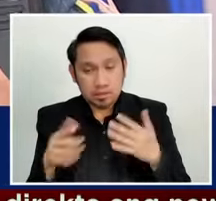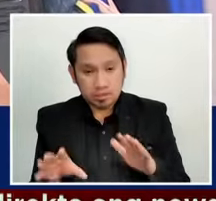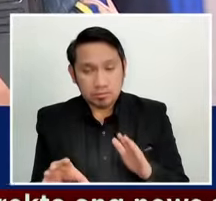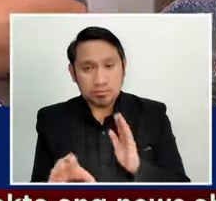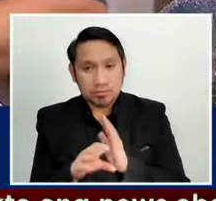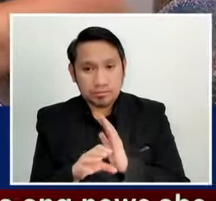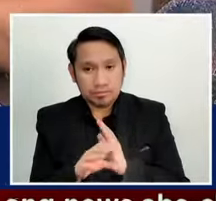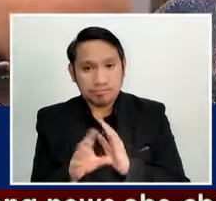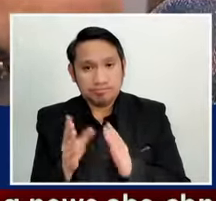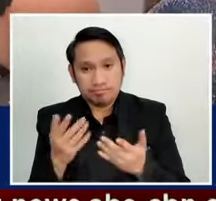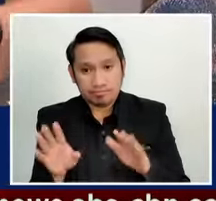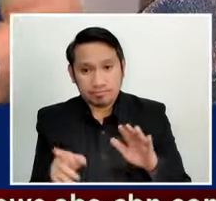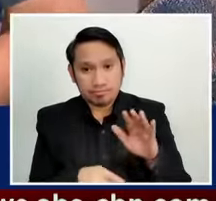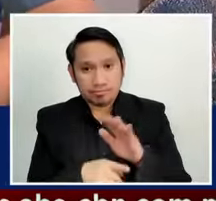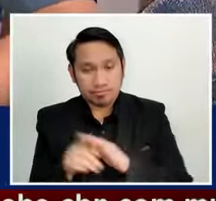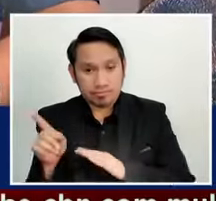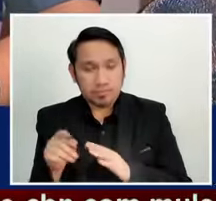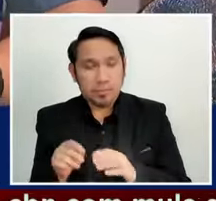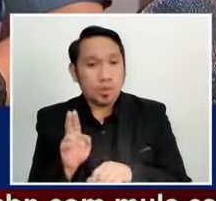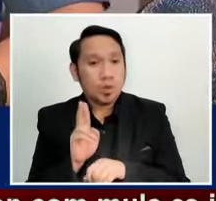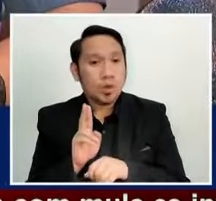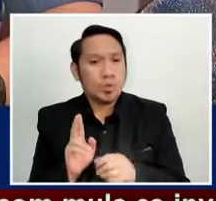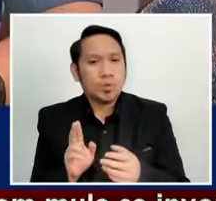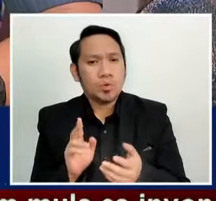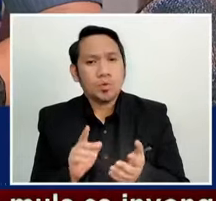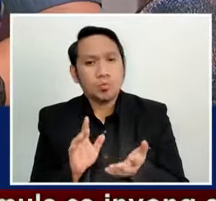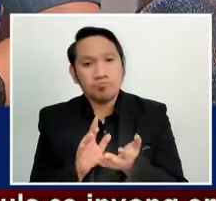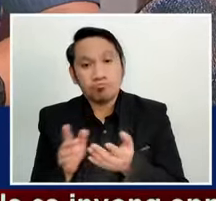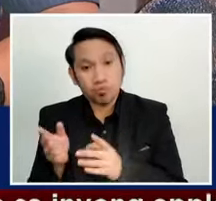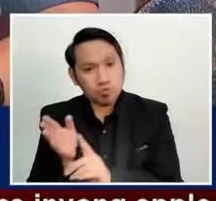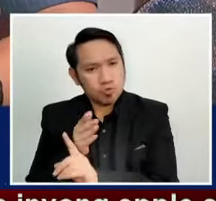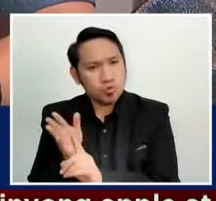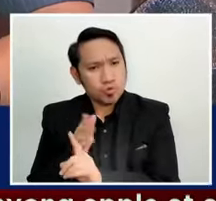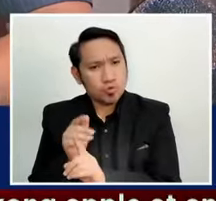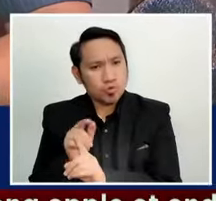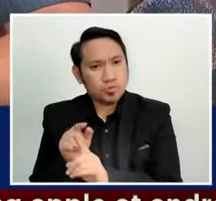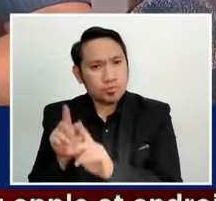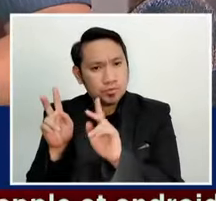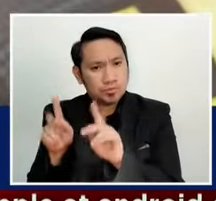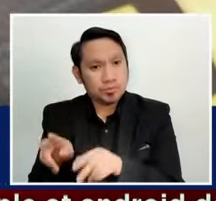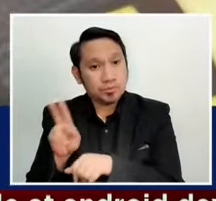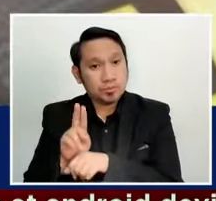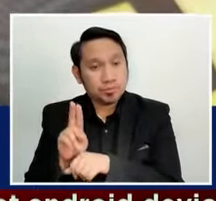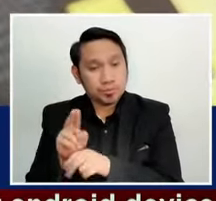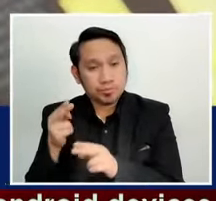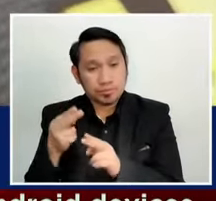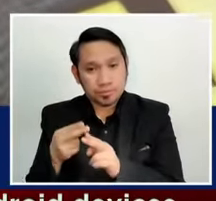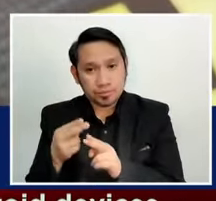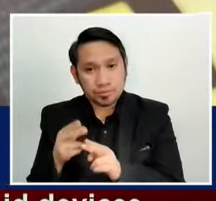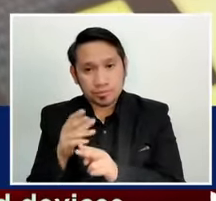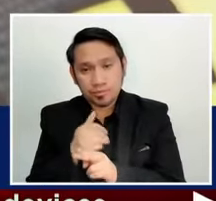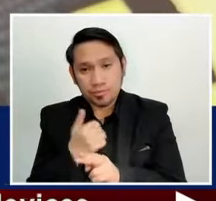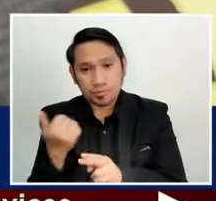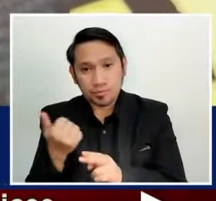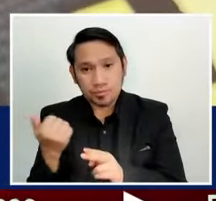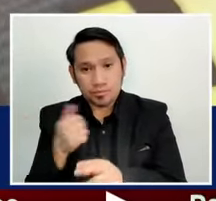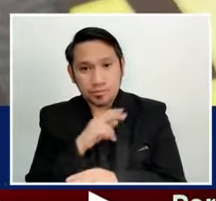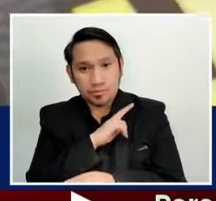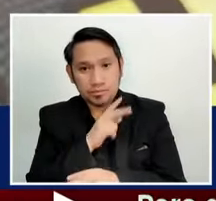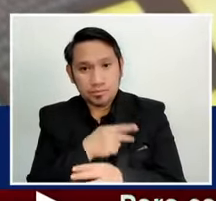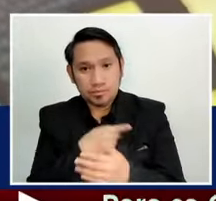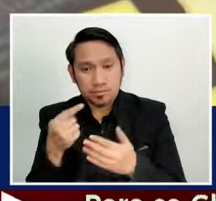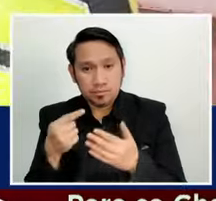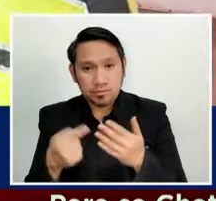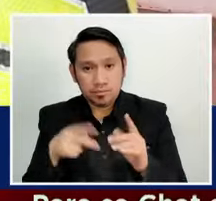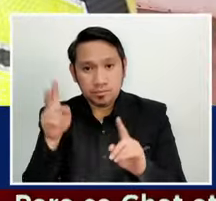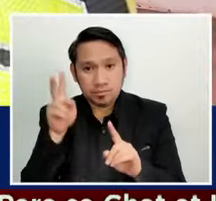itatakbo na nila. Modus ng grupong kumbinsihin ang biktima na magamit ang pangalan at iba pang personal na detalye sa pag-a-apply ng